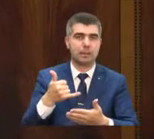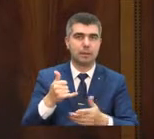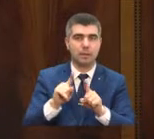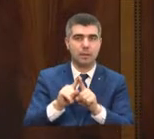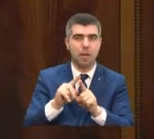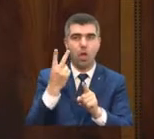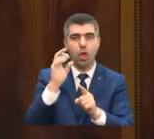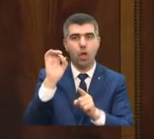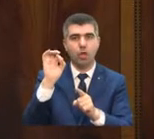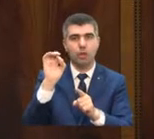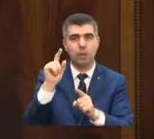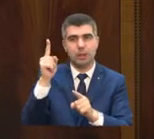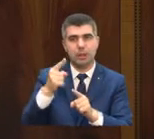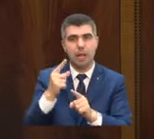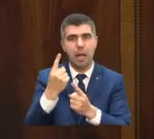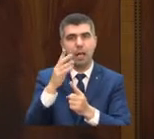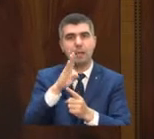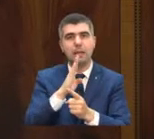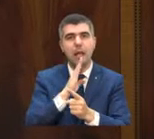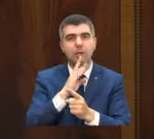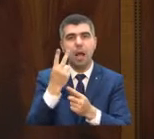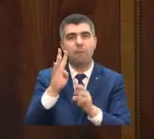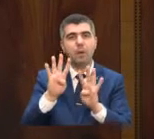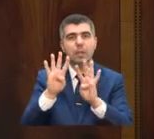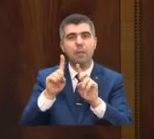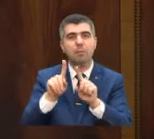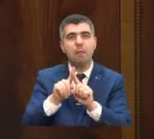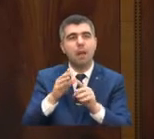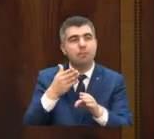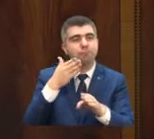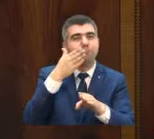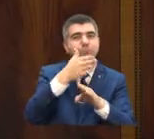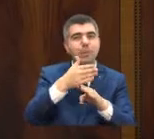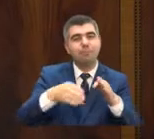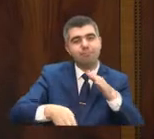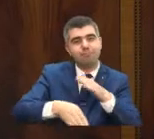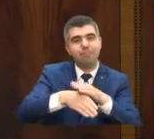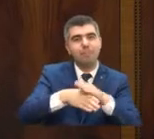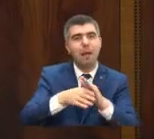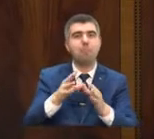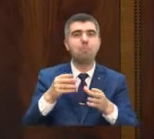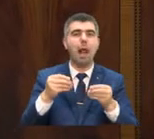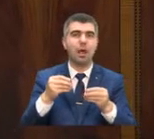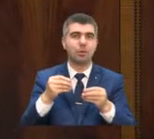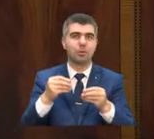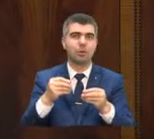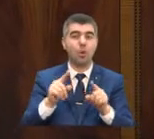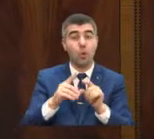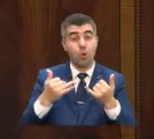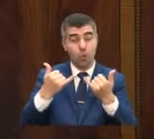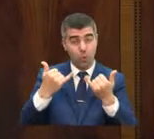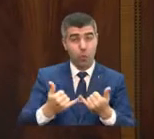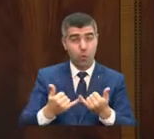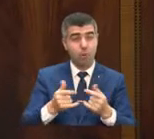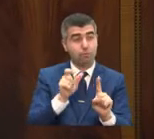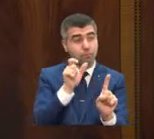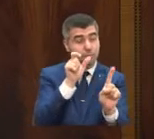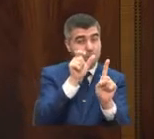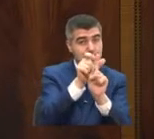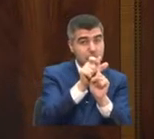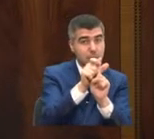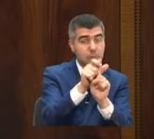عندما كانوا يعتزمون مغادرة مدينة مراكش. اليوم وبعد توقيف جميع منفذي هذا الفعل الإجرامي وكذا